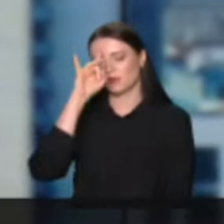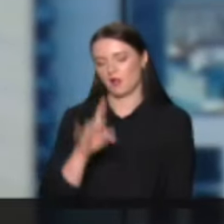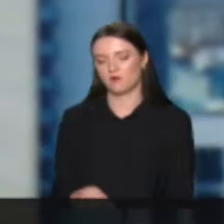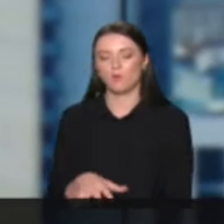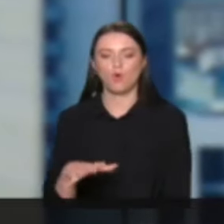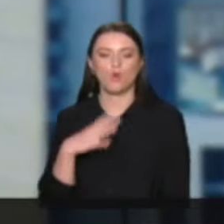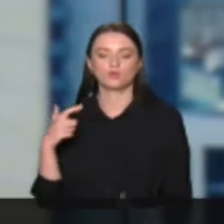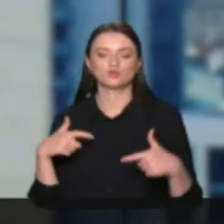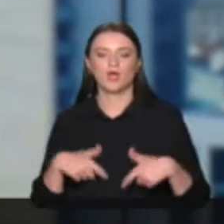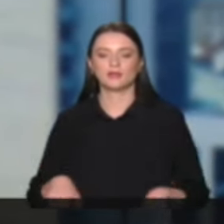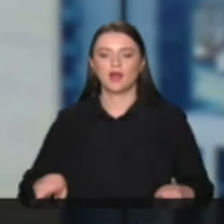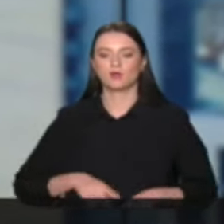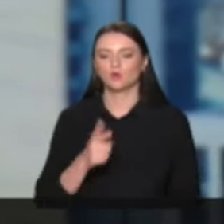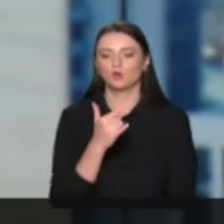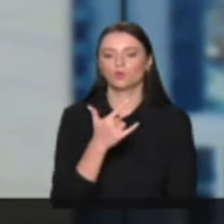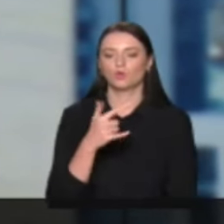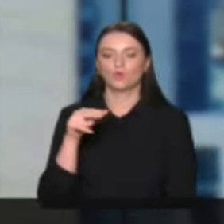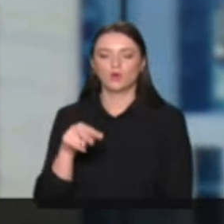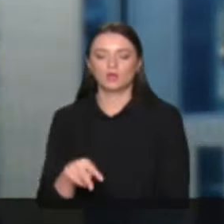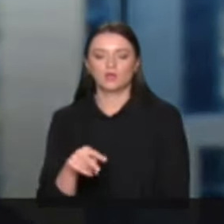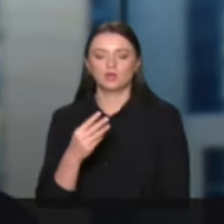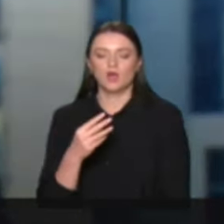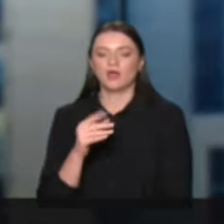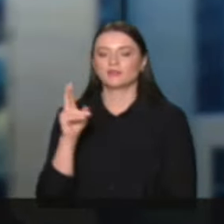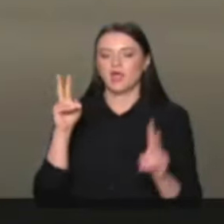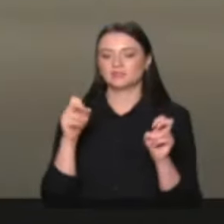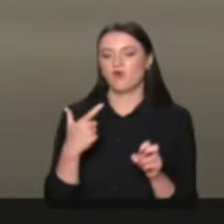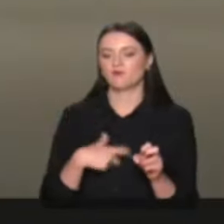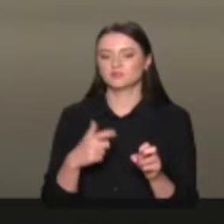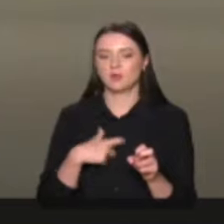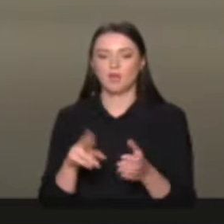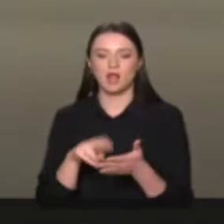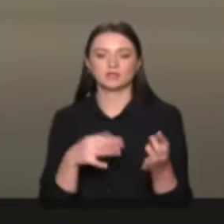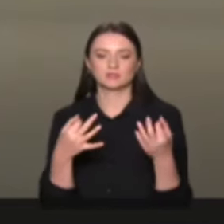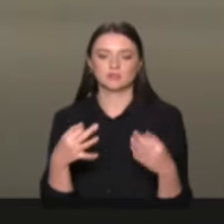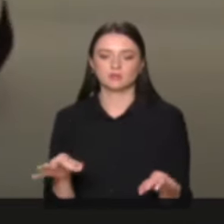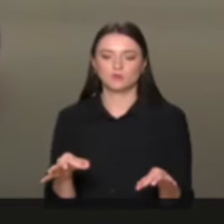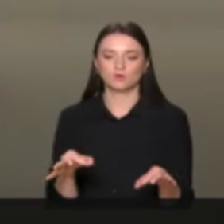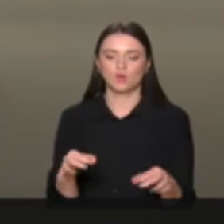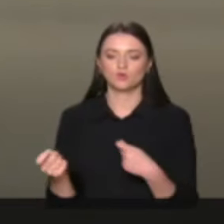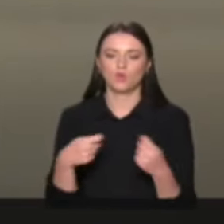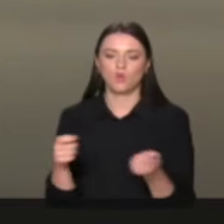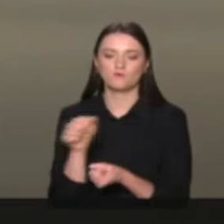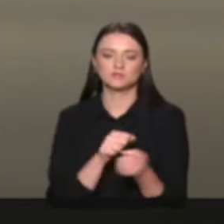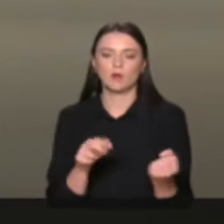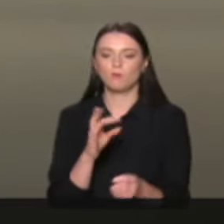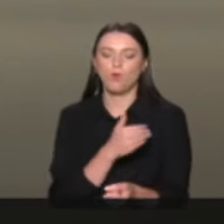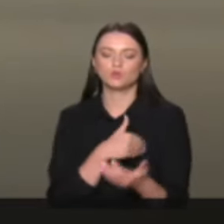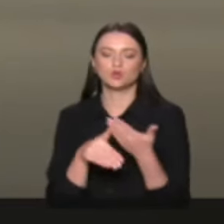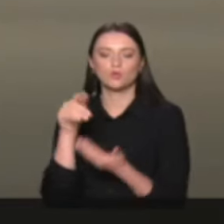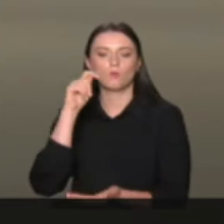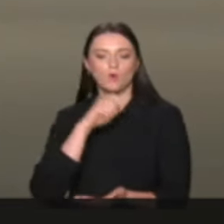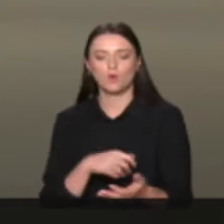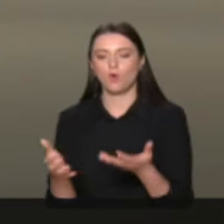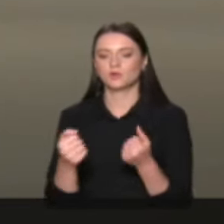Колишній генеральний директор Google Ерік Шмідт назвав себе ліцензованим торговцем зброєю, бо хоче допомогти Україні